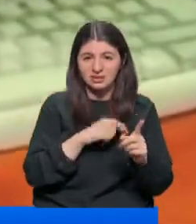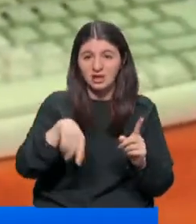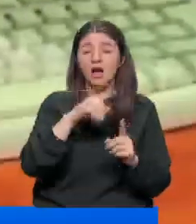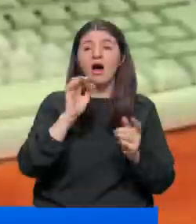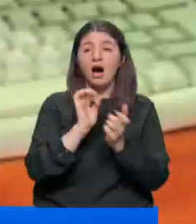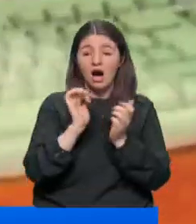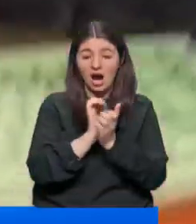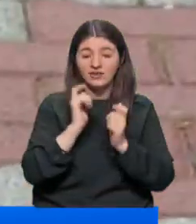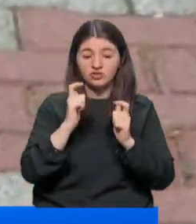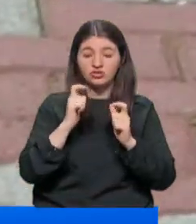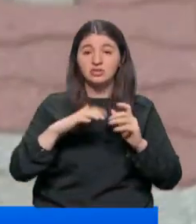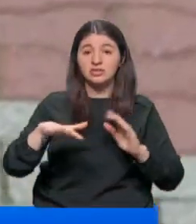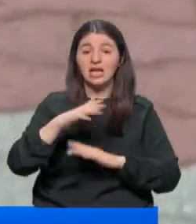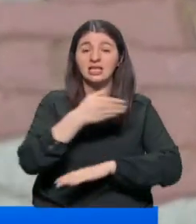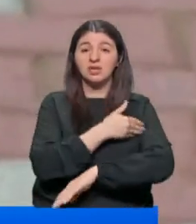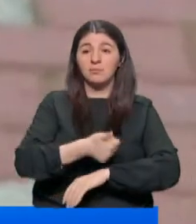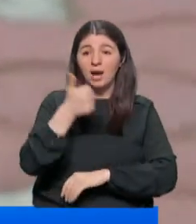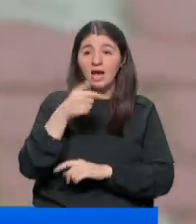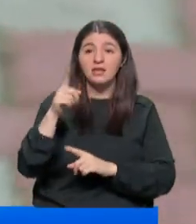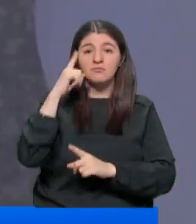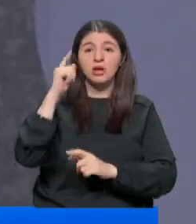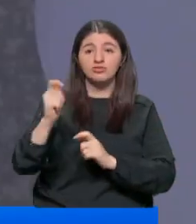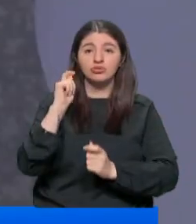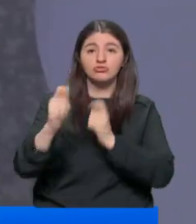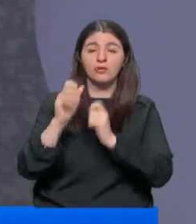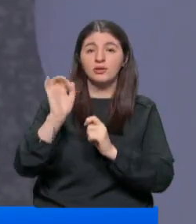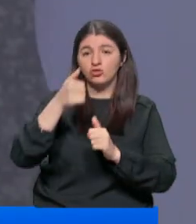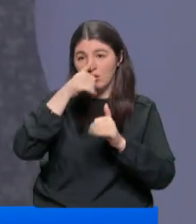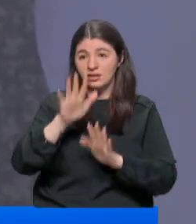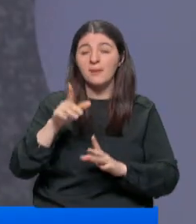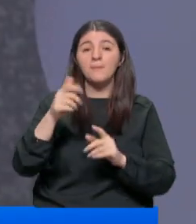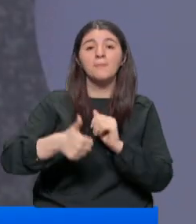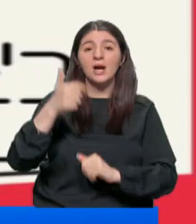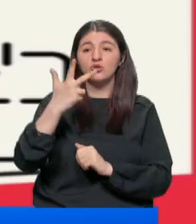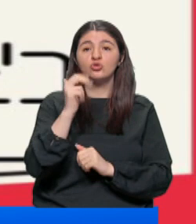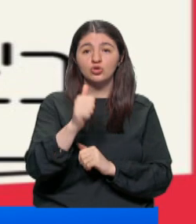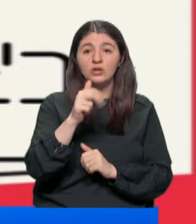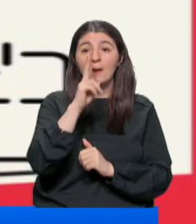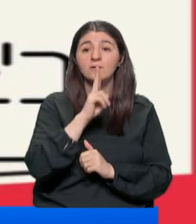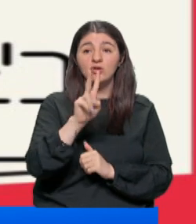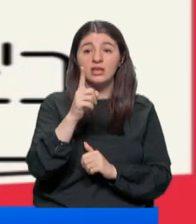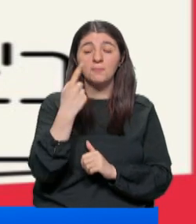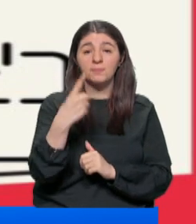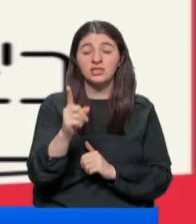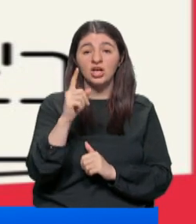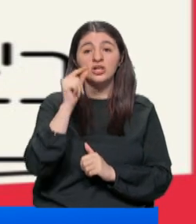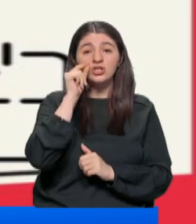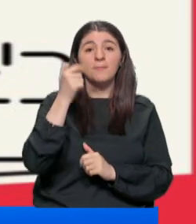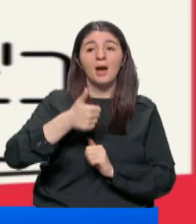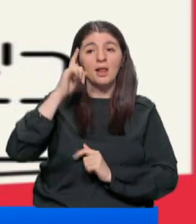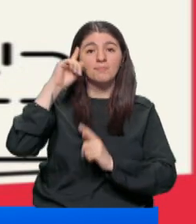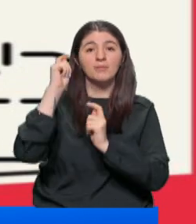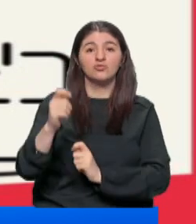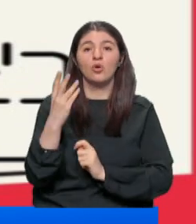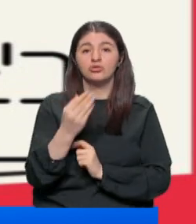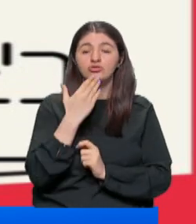Hizmetler Bakanlığı'nın doğal gaz yardımına başvurular başladı. Bakan Derya Yanık 3 günde 216 bin kişinin bakanlığa